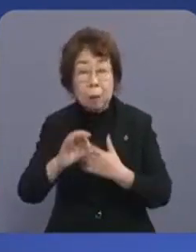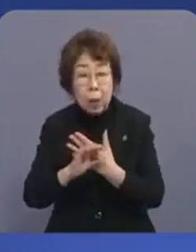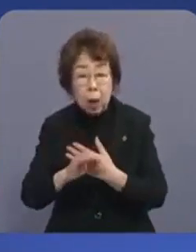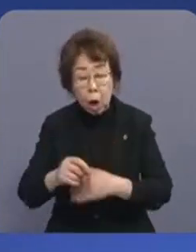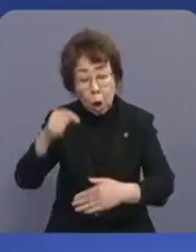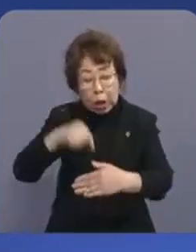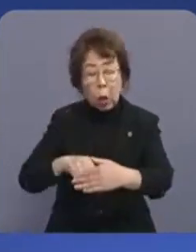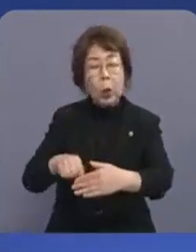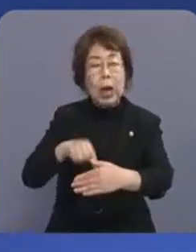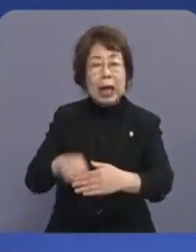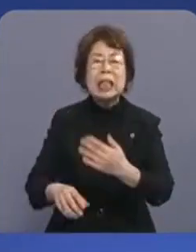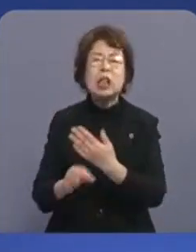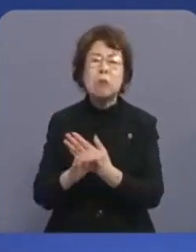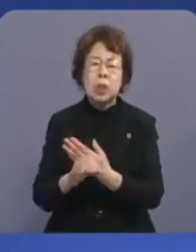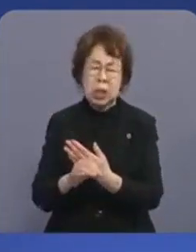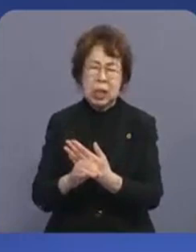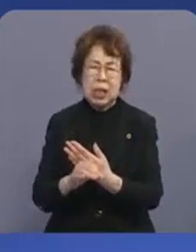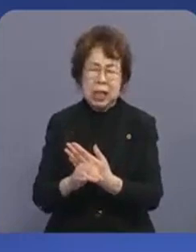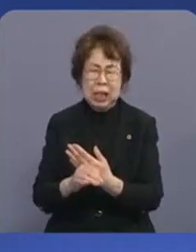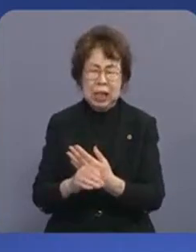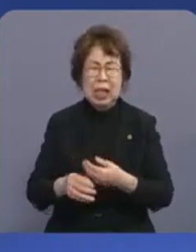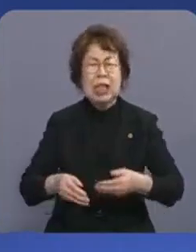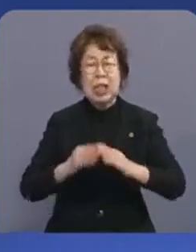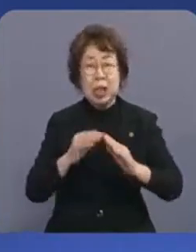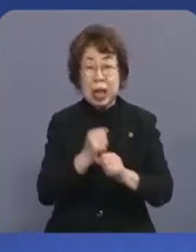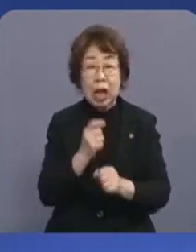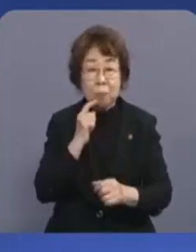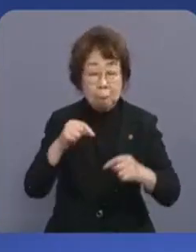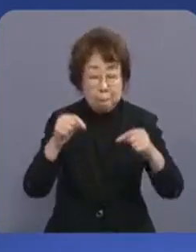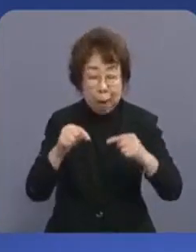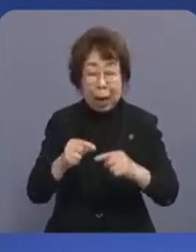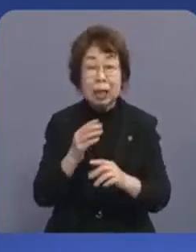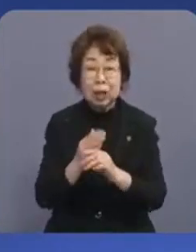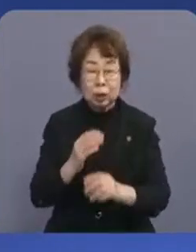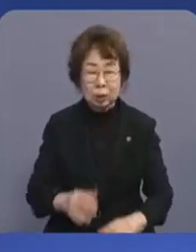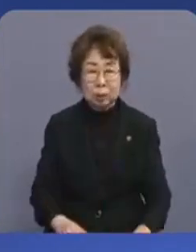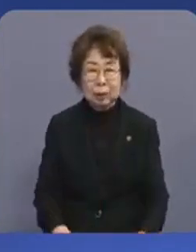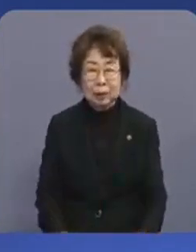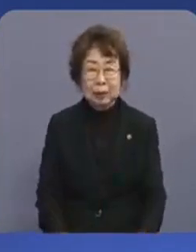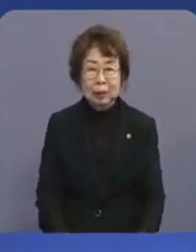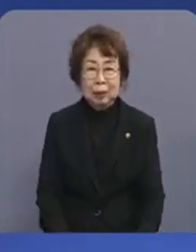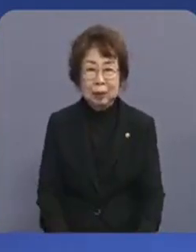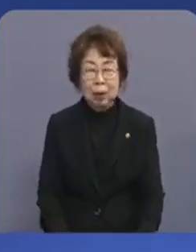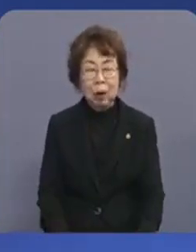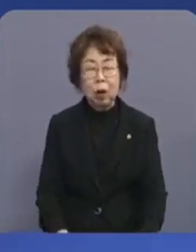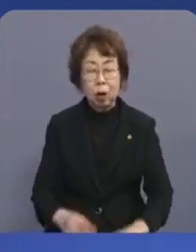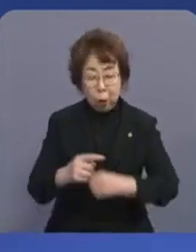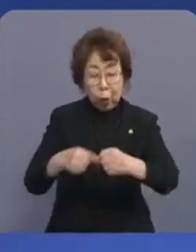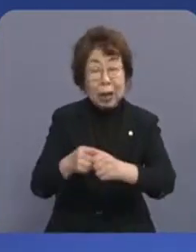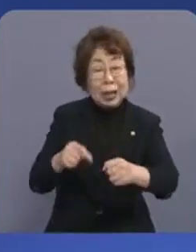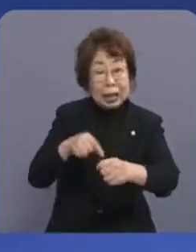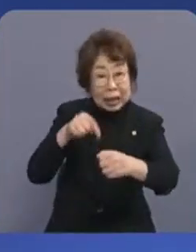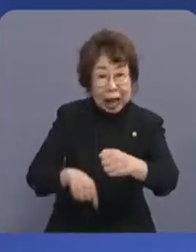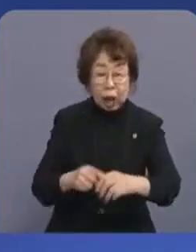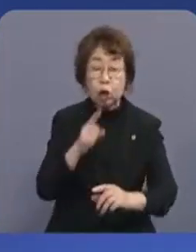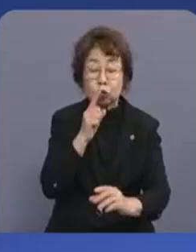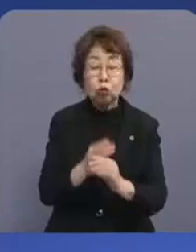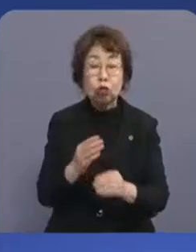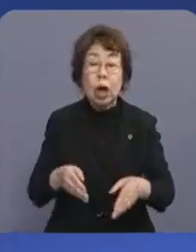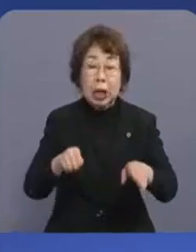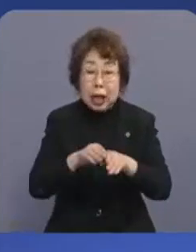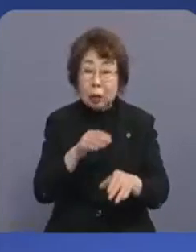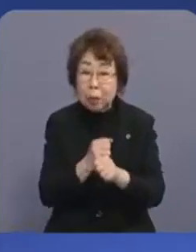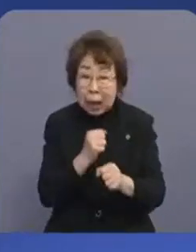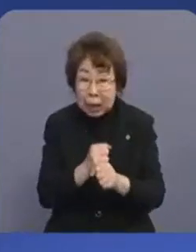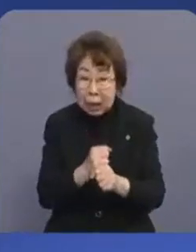고리 이로기 안에 임시저장 처분 시설이 만들자 요런 논의가 지금 추진되고 있는 상황인데요 어 고리 원전 내에 중간 건식 저장